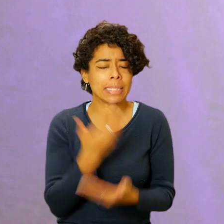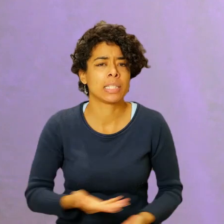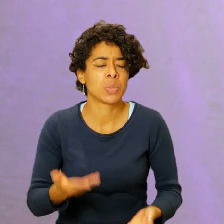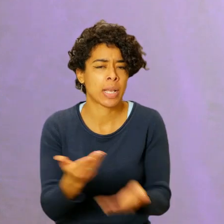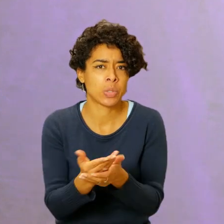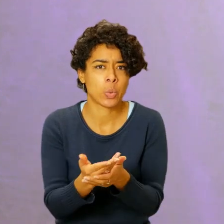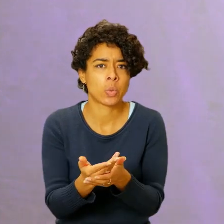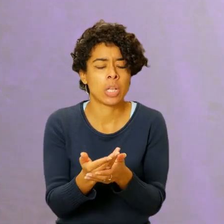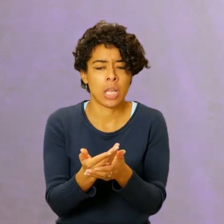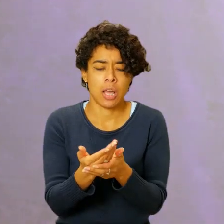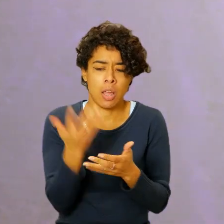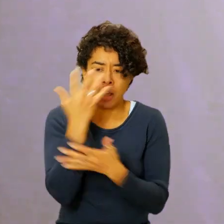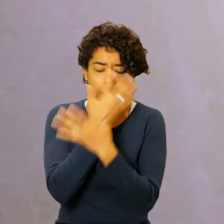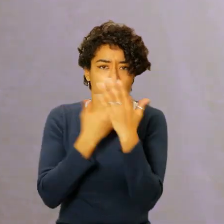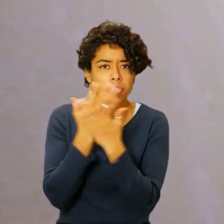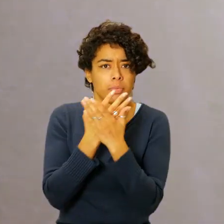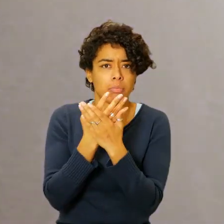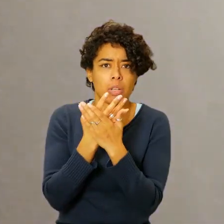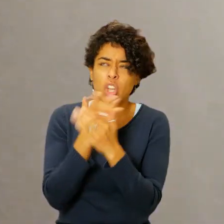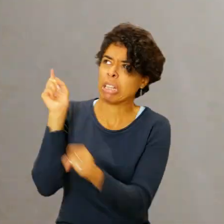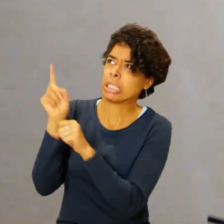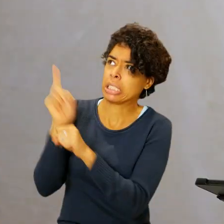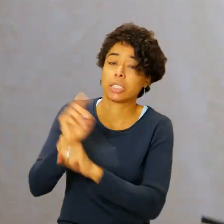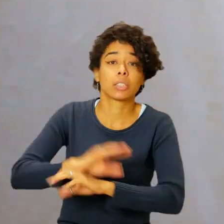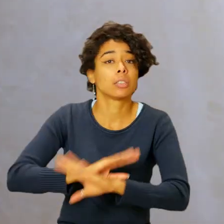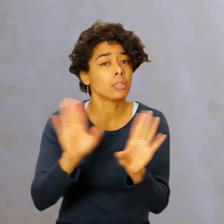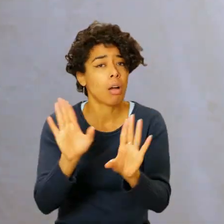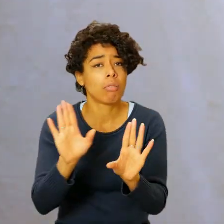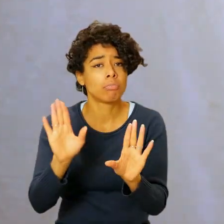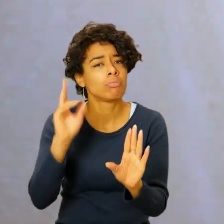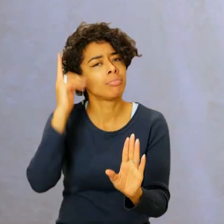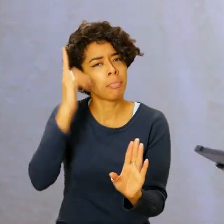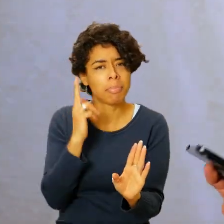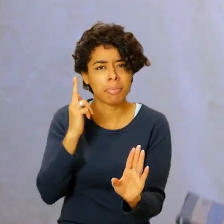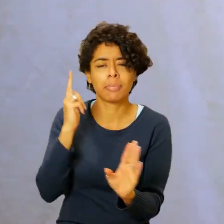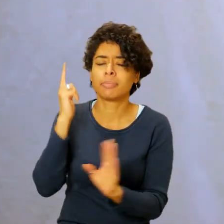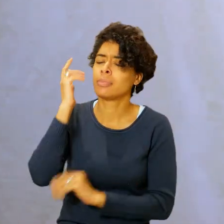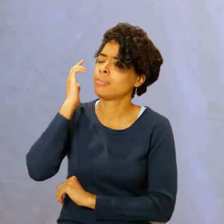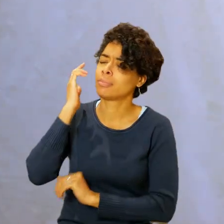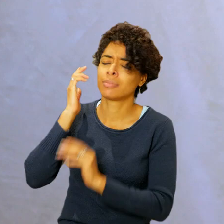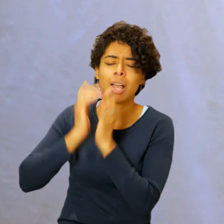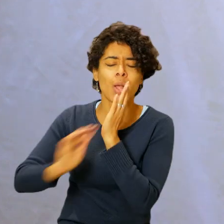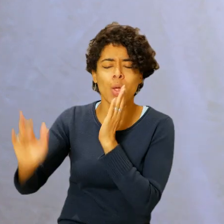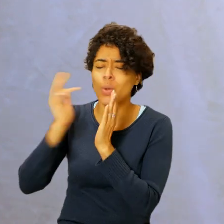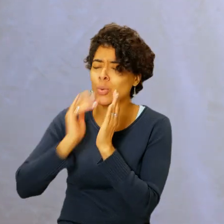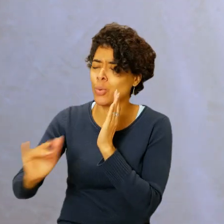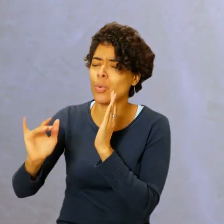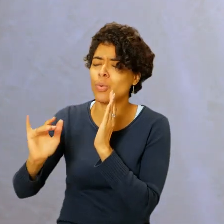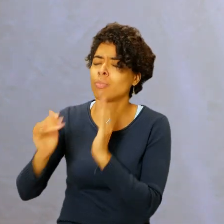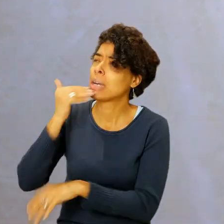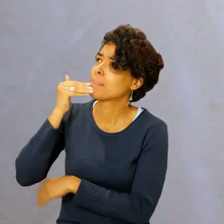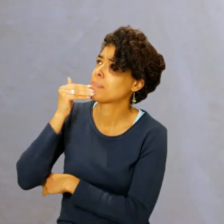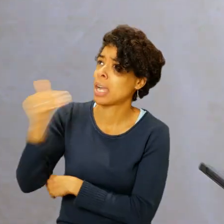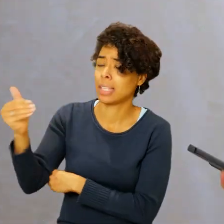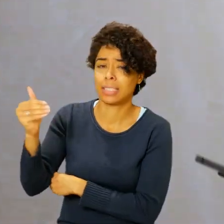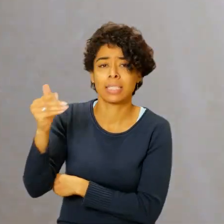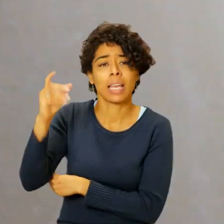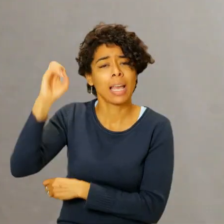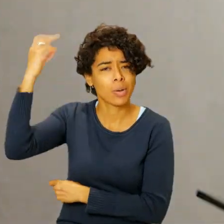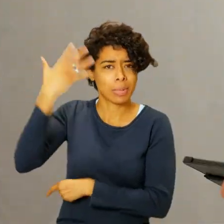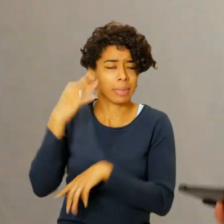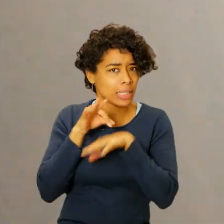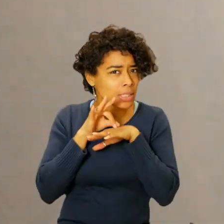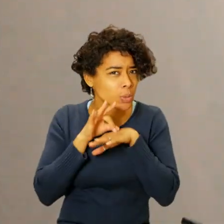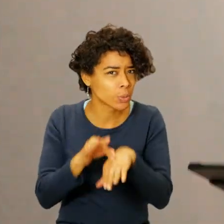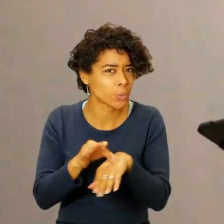que ce soit. Mais commence à louer ton Dieu, à remercier Dieu et à te laisser conduire par le Saint-Esprit. Parfois, Dieu